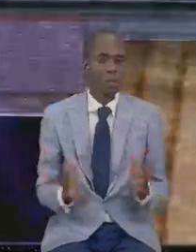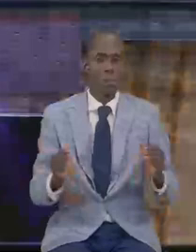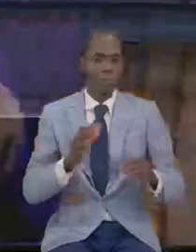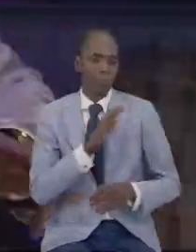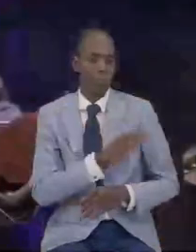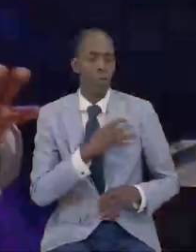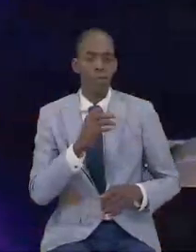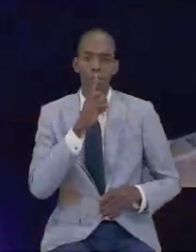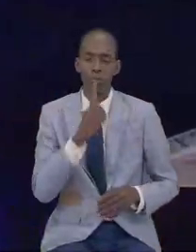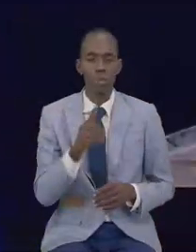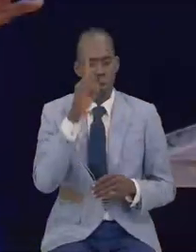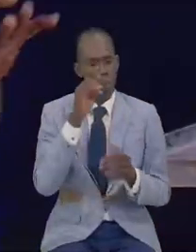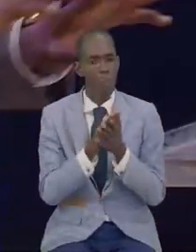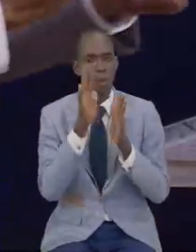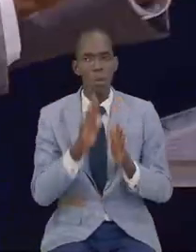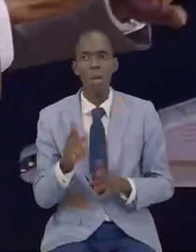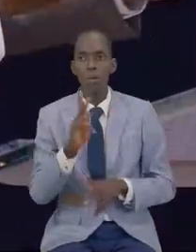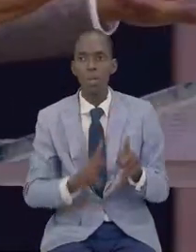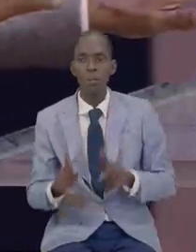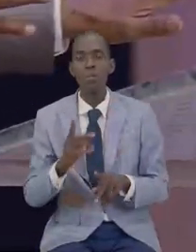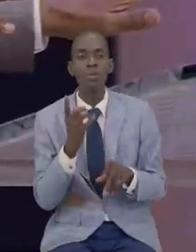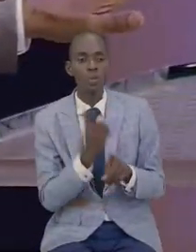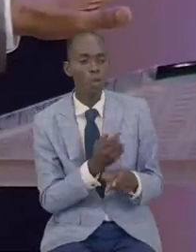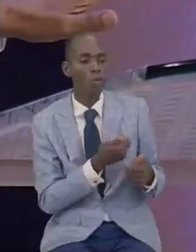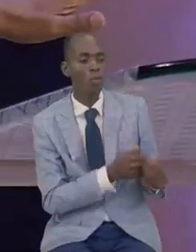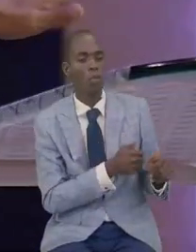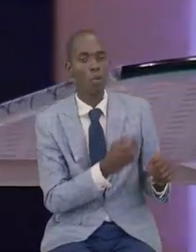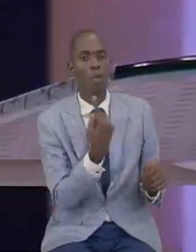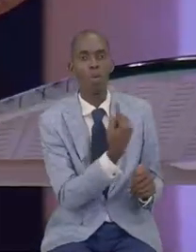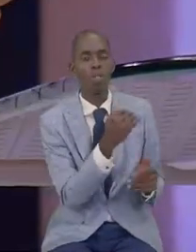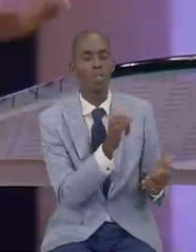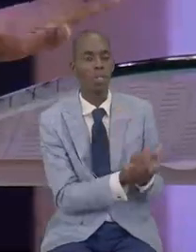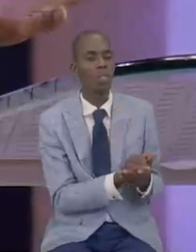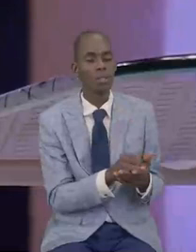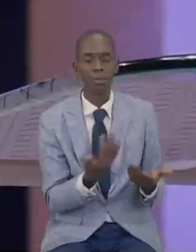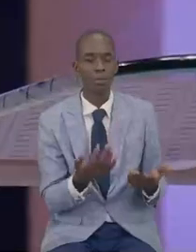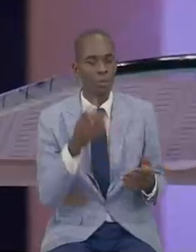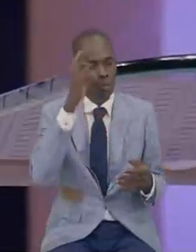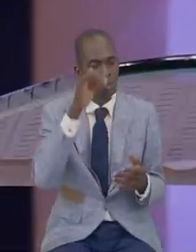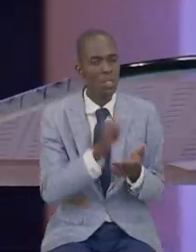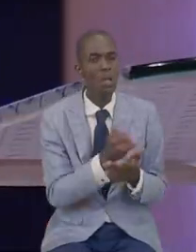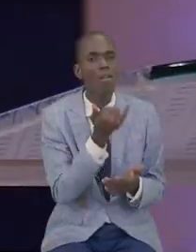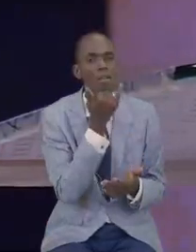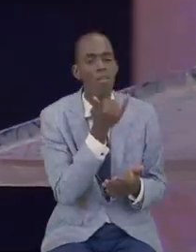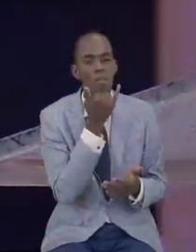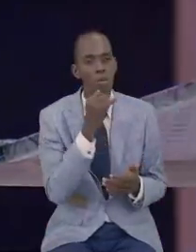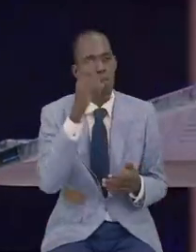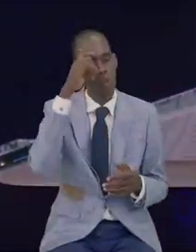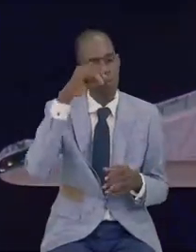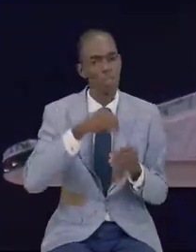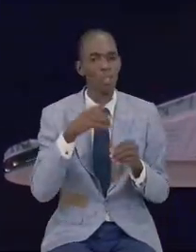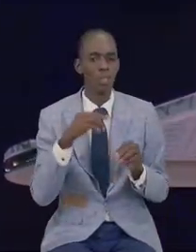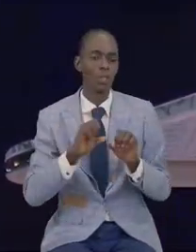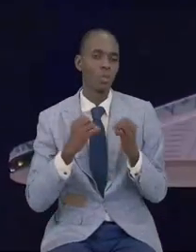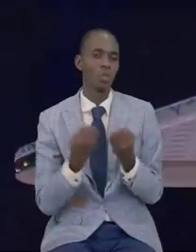véritable croyant. Ils sont des gens qui vont, il y a des gens qui vont pas cette sagesse fautive dans la société de base.